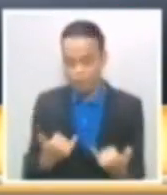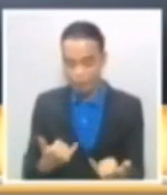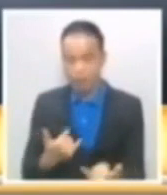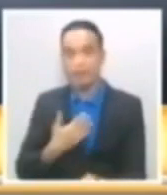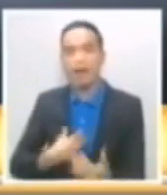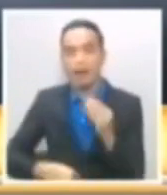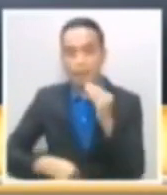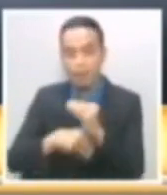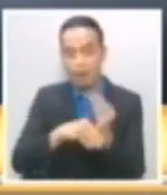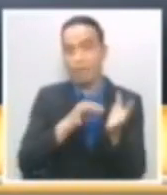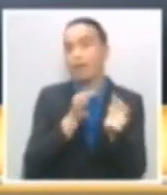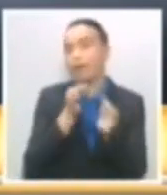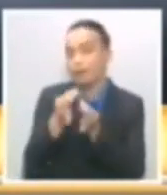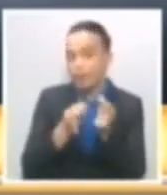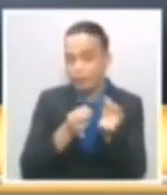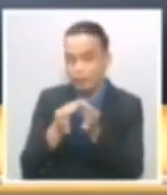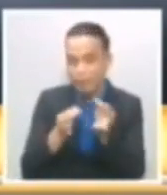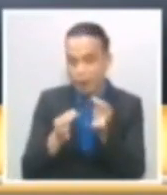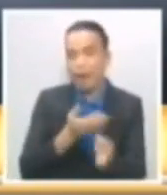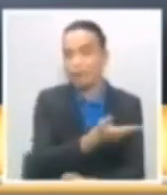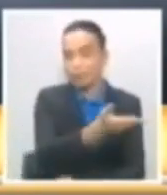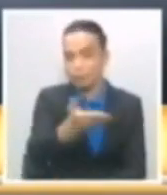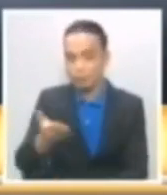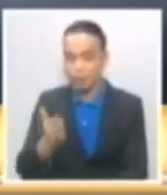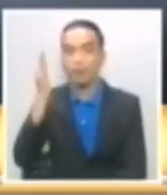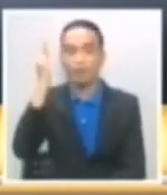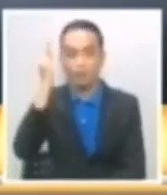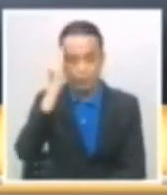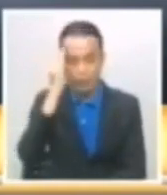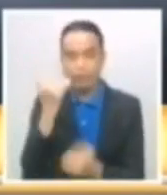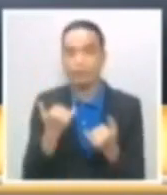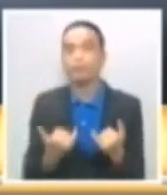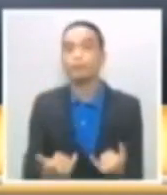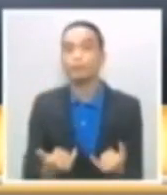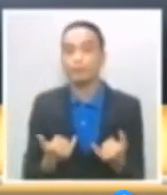ชิกสภาผู้แทนราษฎรท่านอื่นได้โปรดพิจารณาในความเห็นตรงนี้นะครับกราบขอบพระคุณ